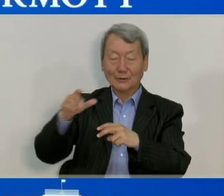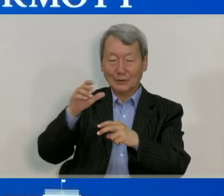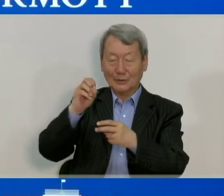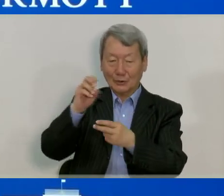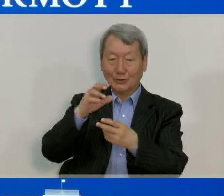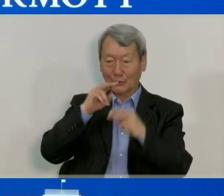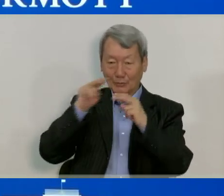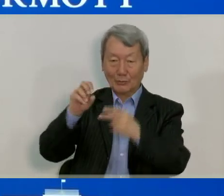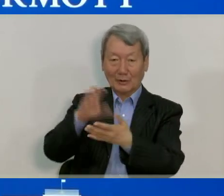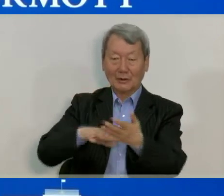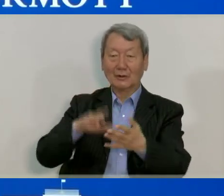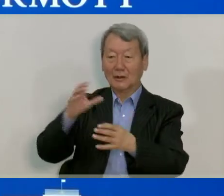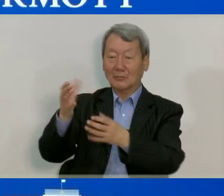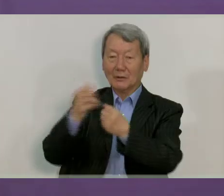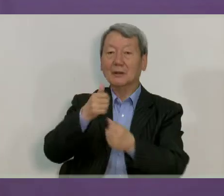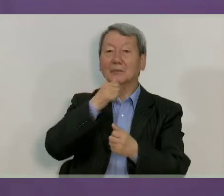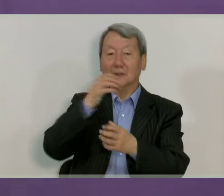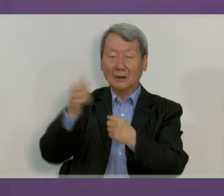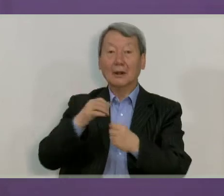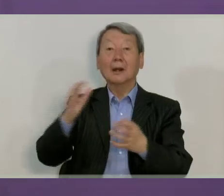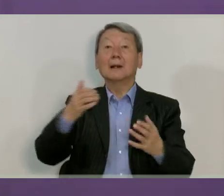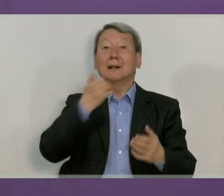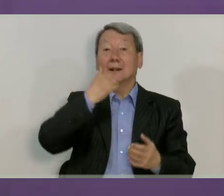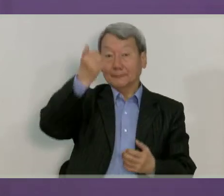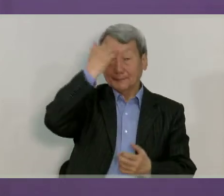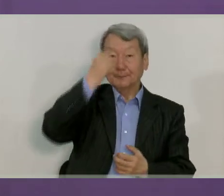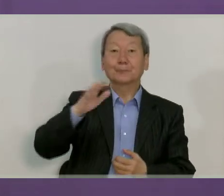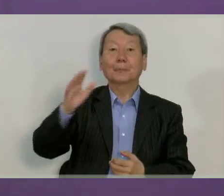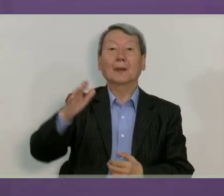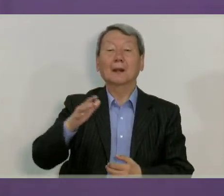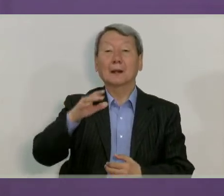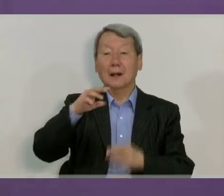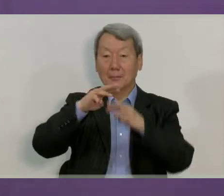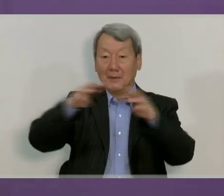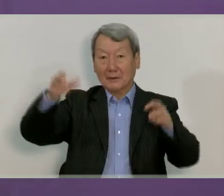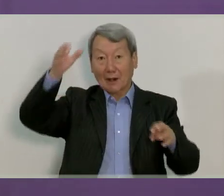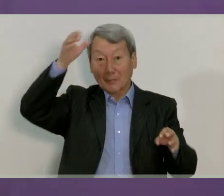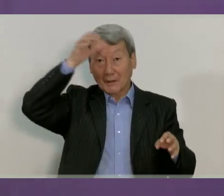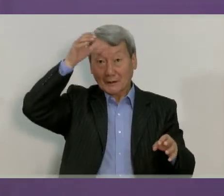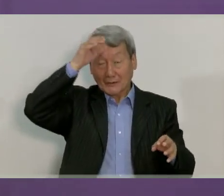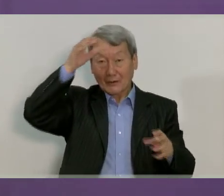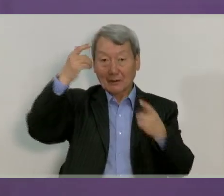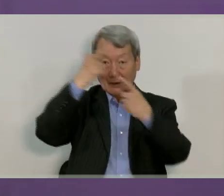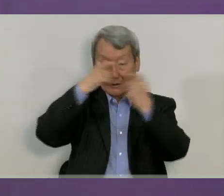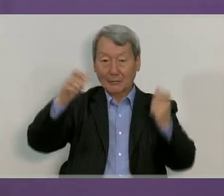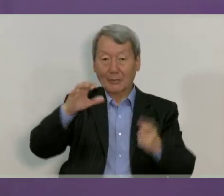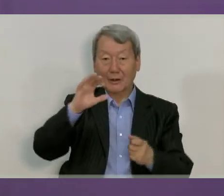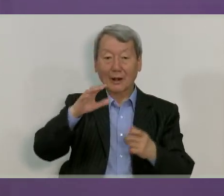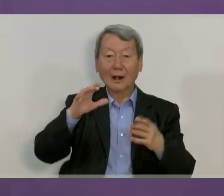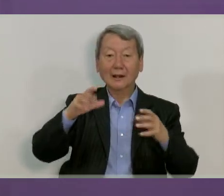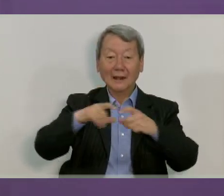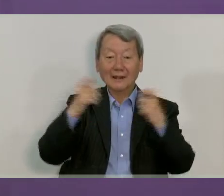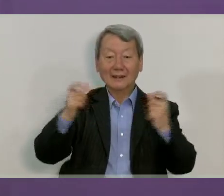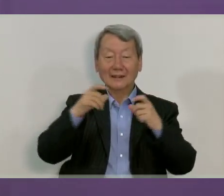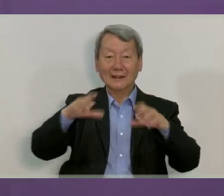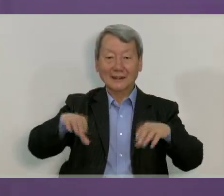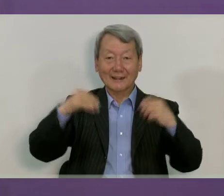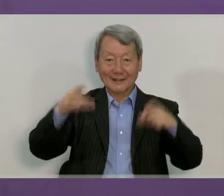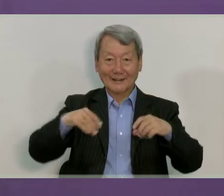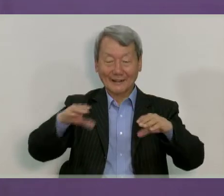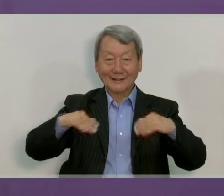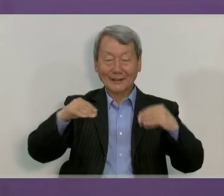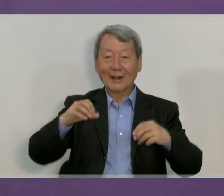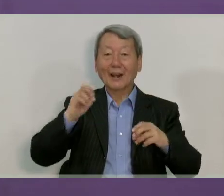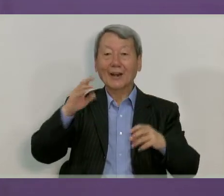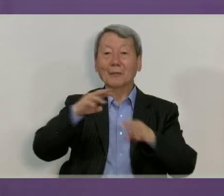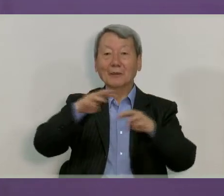уюштурулган. Рахмат. Следующий вопрос. Минобразование сообщало, что ОРТ в этом году проведут в обычном режиме.